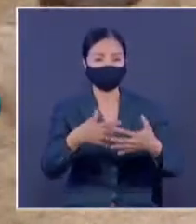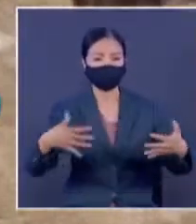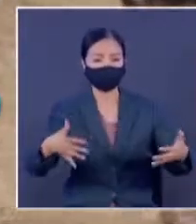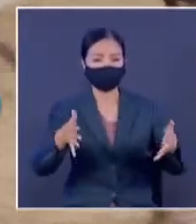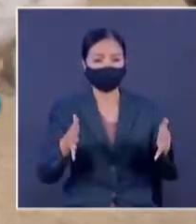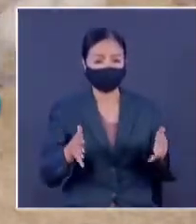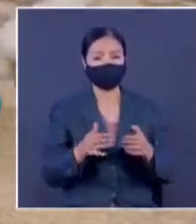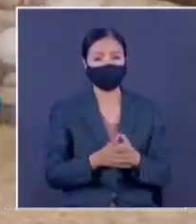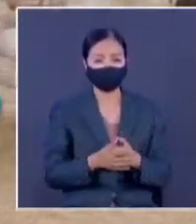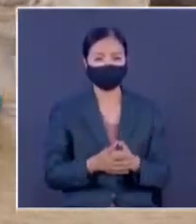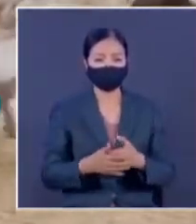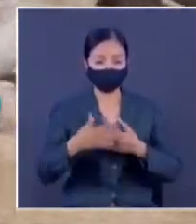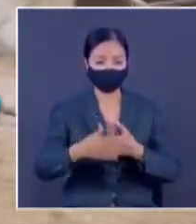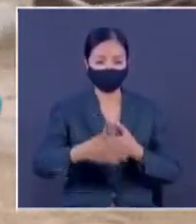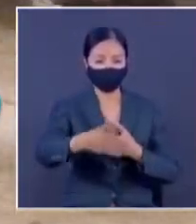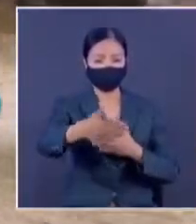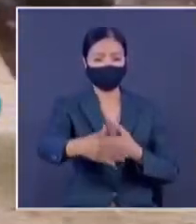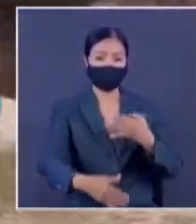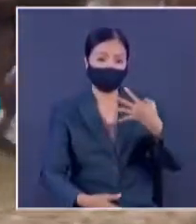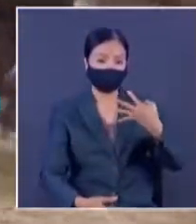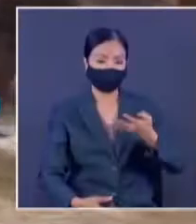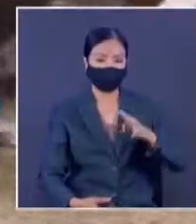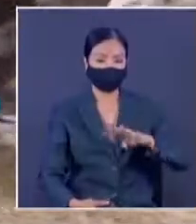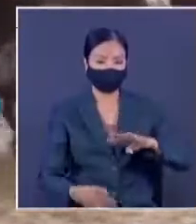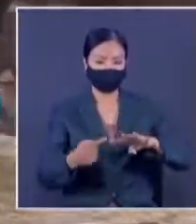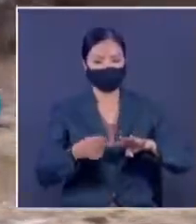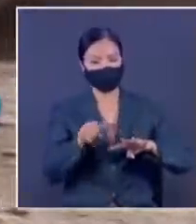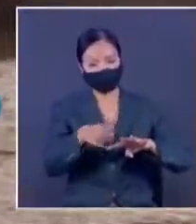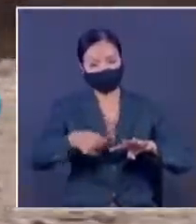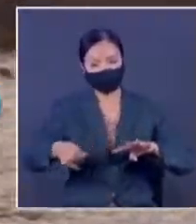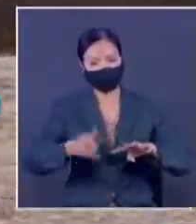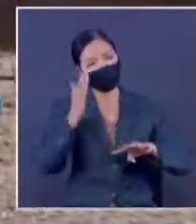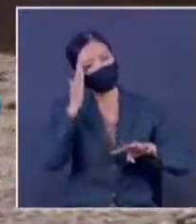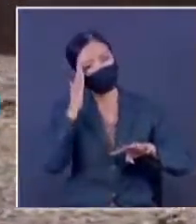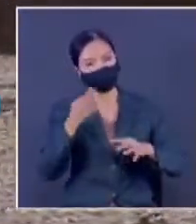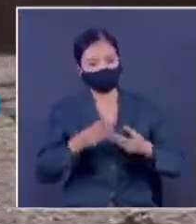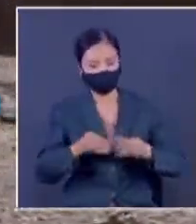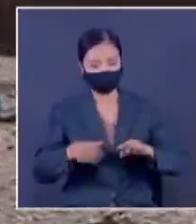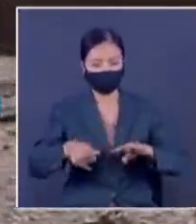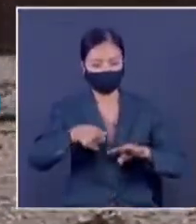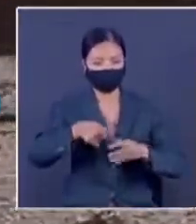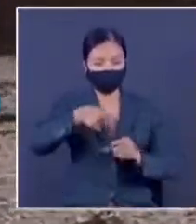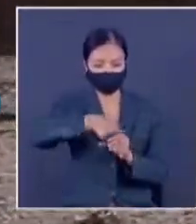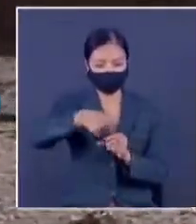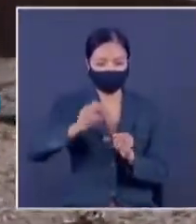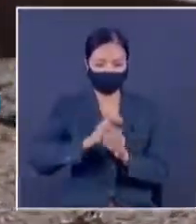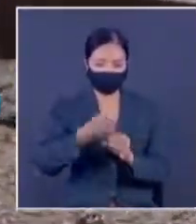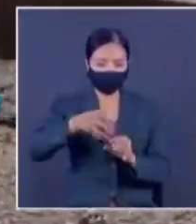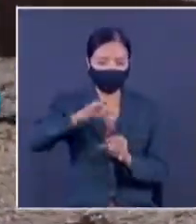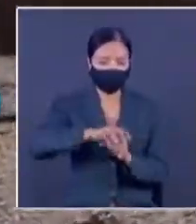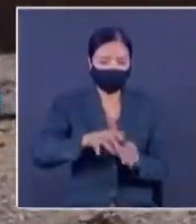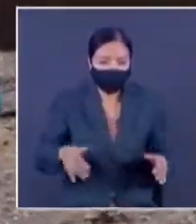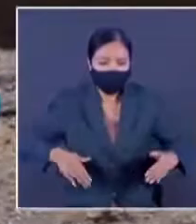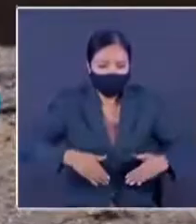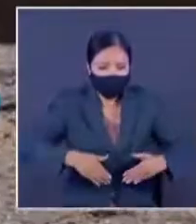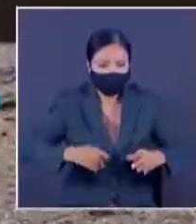ก็จะแบ่งออกเป็น4โซนโซนแรกคือห้องนอนสำหรับให้เป็ดฟักไข่โซนที่2คือห้องอาหารสำหรับ